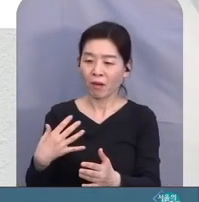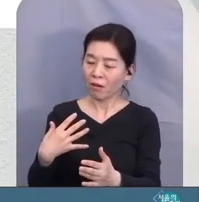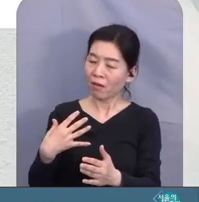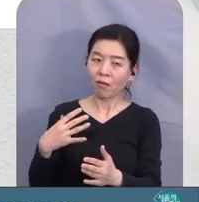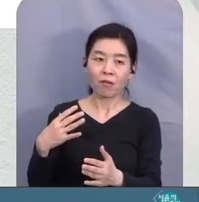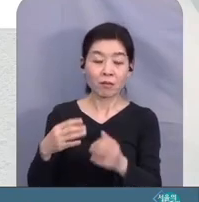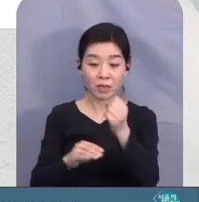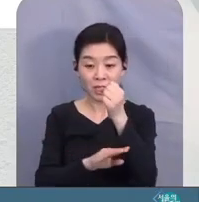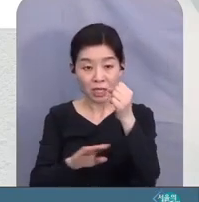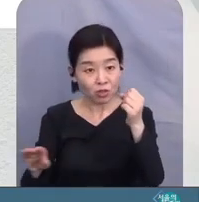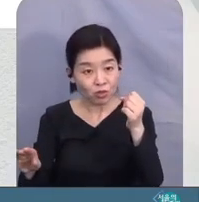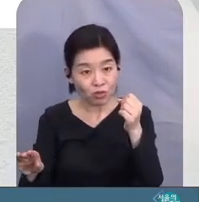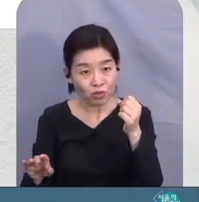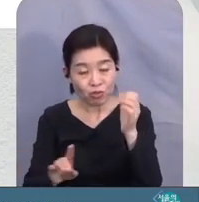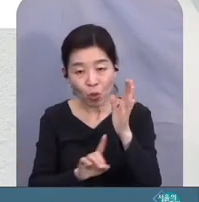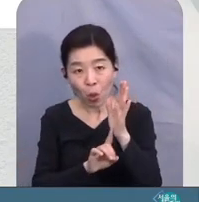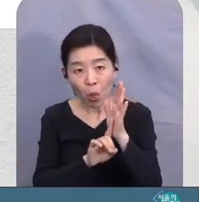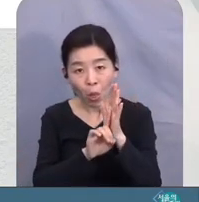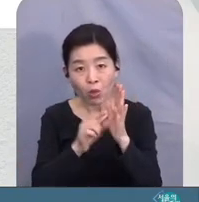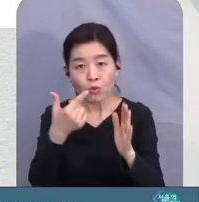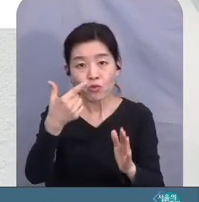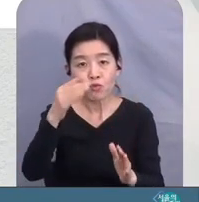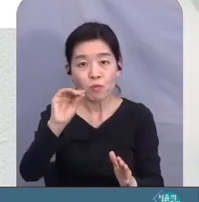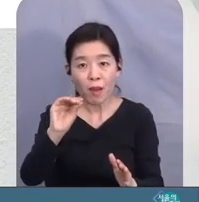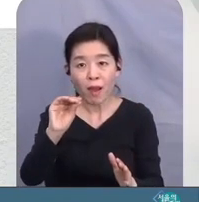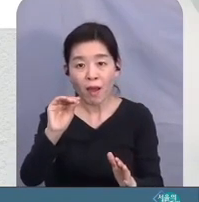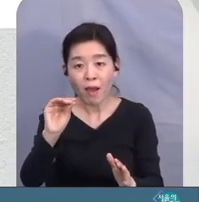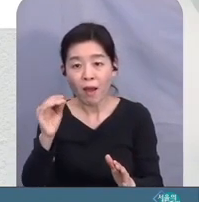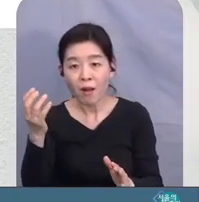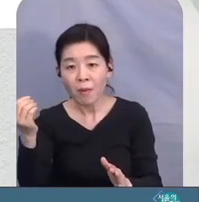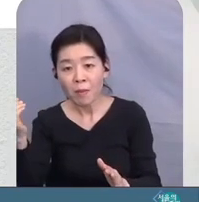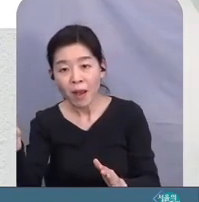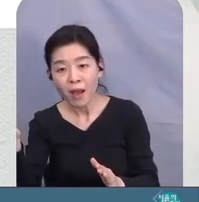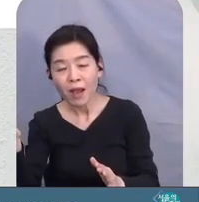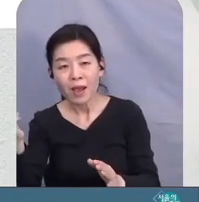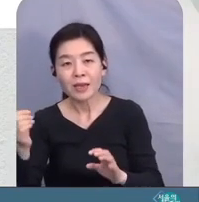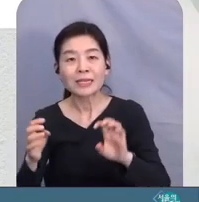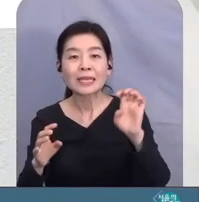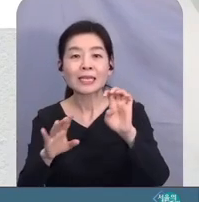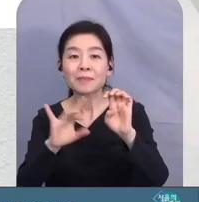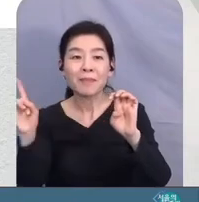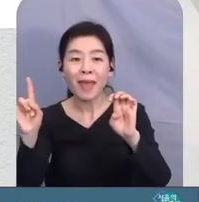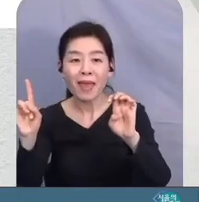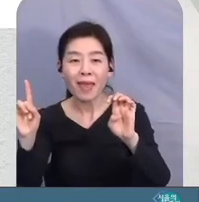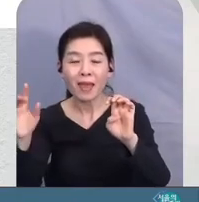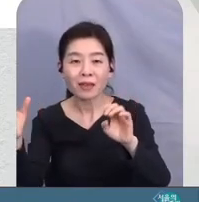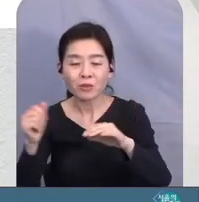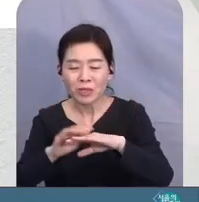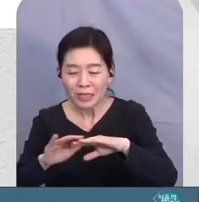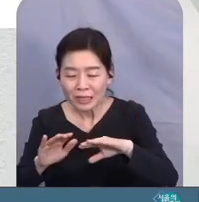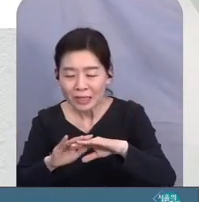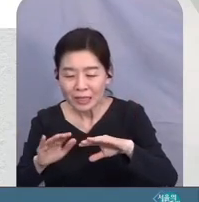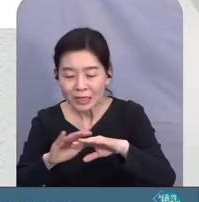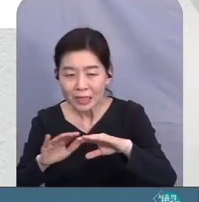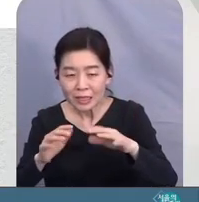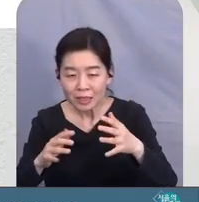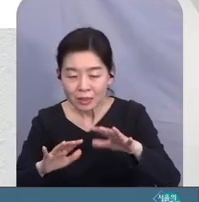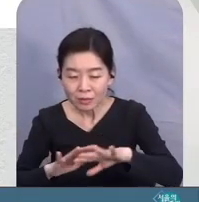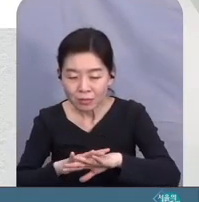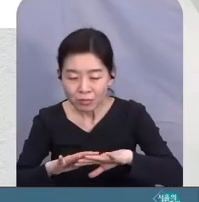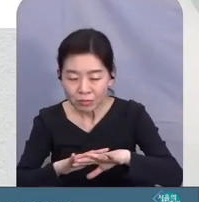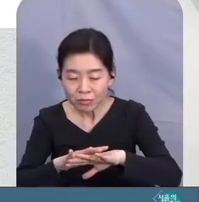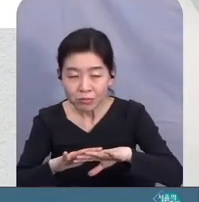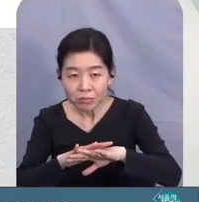기준치 농도가 6만 베크레퍼리터를 40배로 희석을 시켜서 내보내겠다 이렇게 얘기하거든요. 그러면